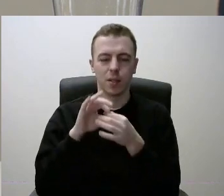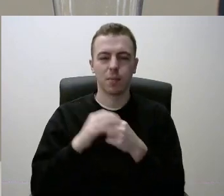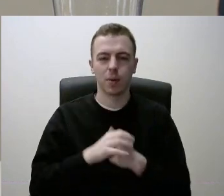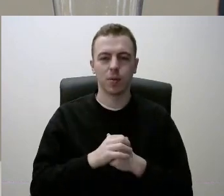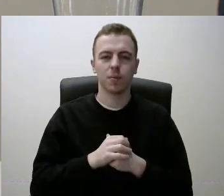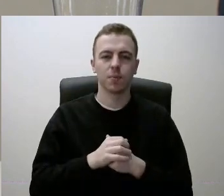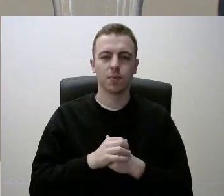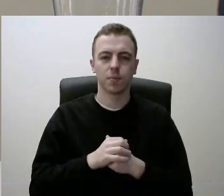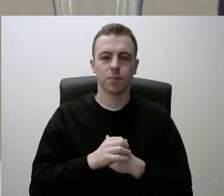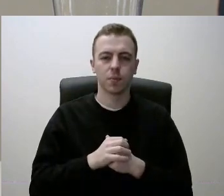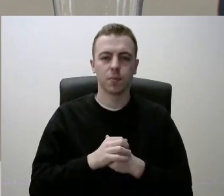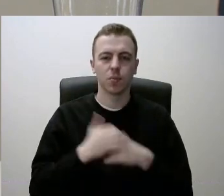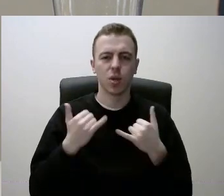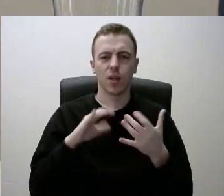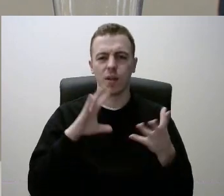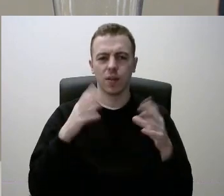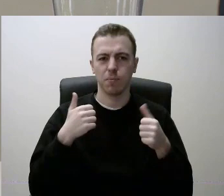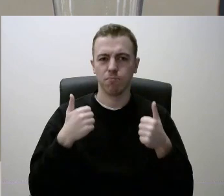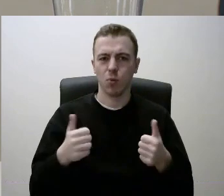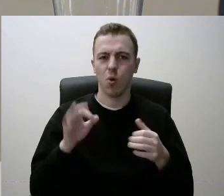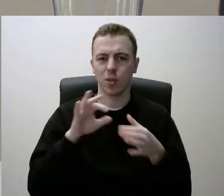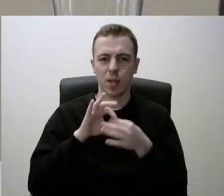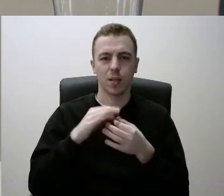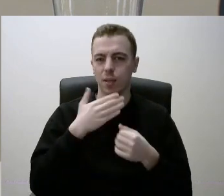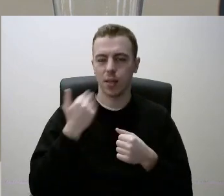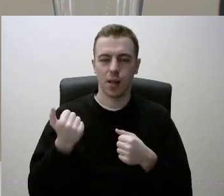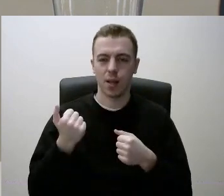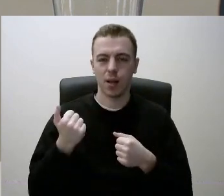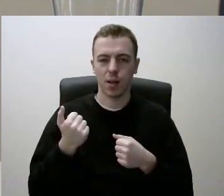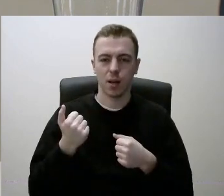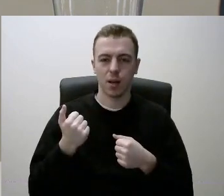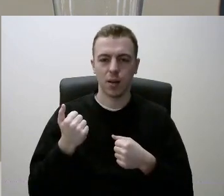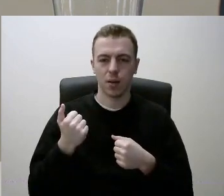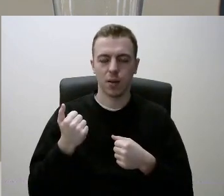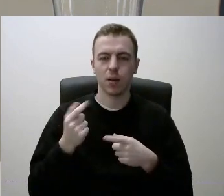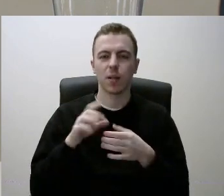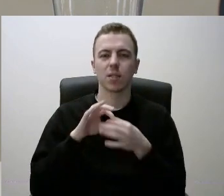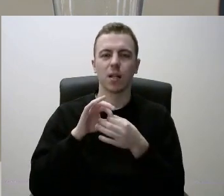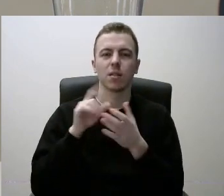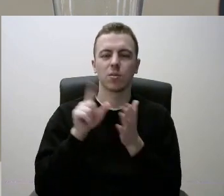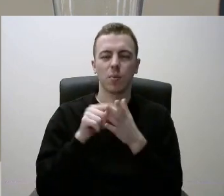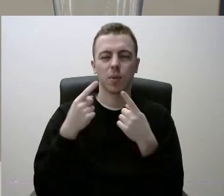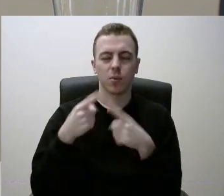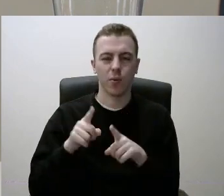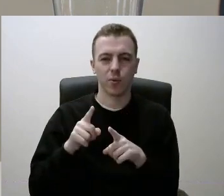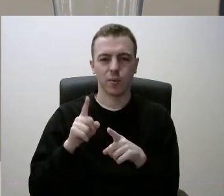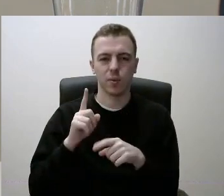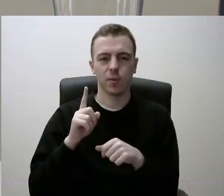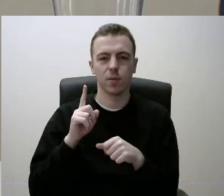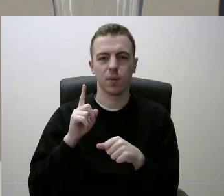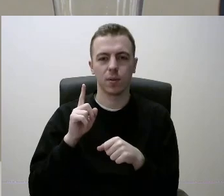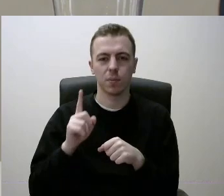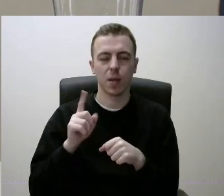dienai tikrai ne viskas yra tvarkoje su to santykiu, jisai yra, žinoma, ir tas santykis turėtų būti kitoks. Šiandien dienai, kuomet tu